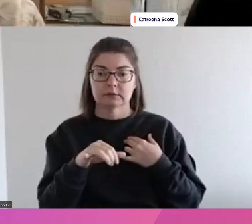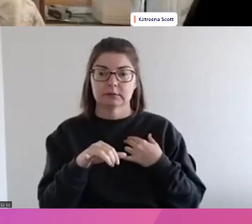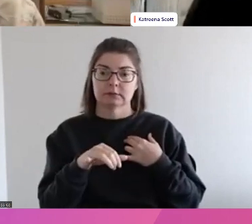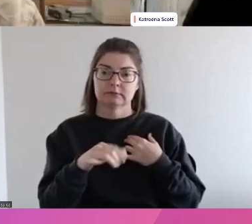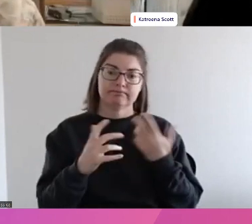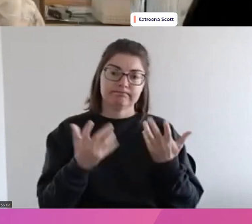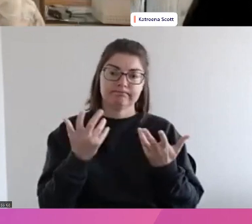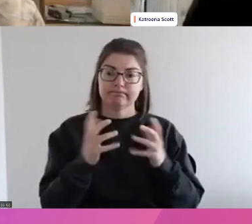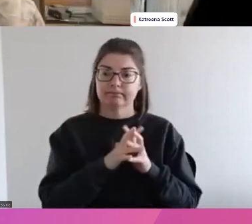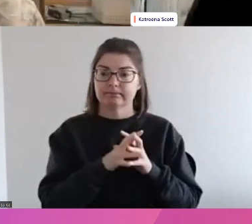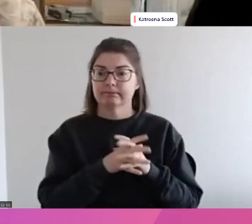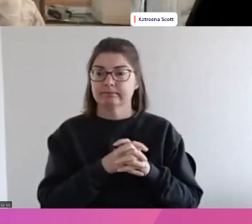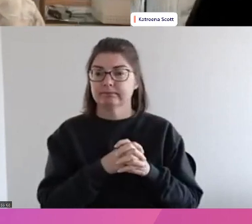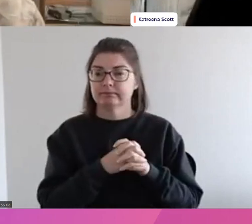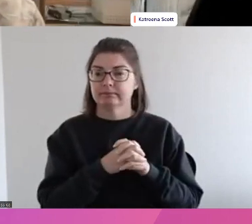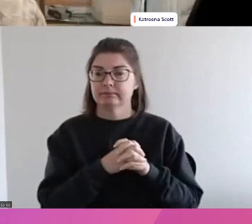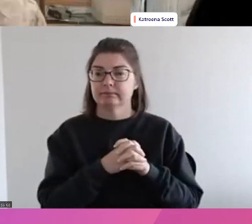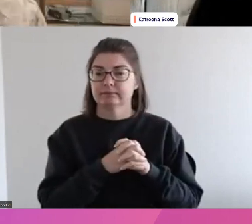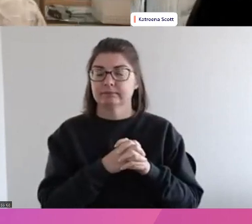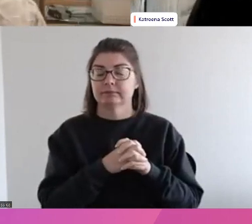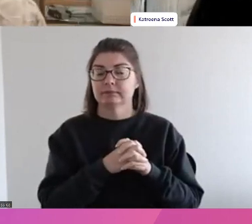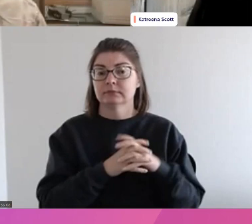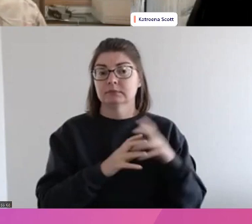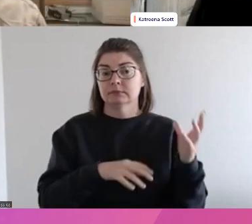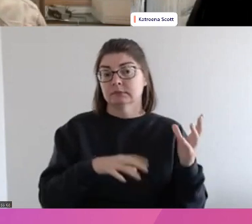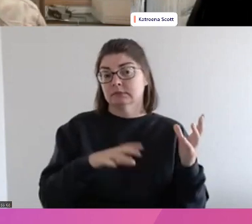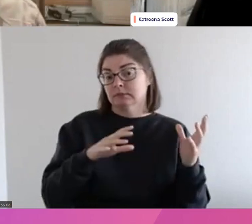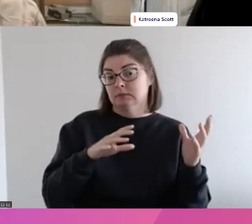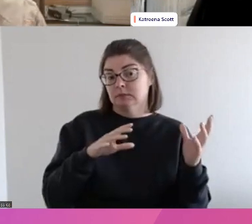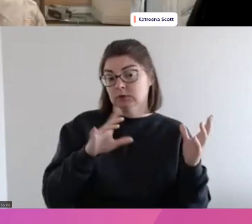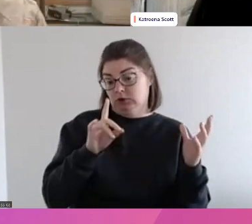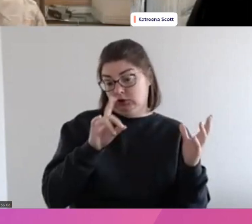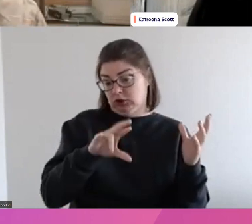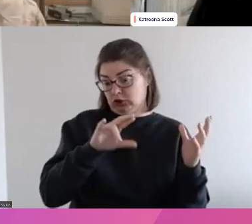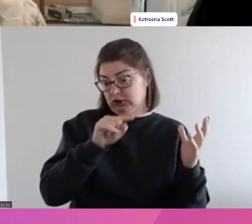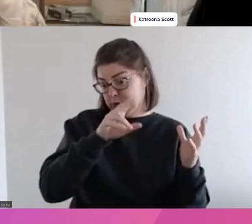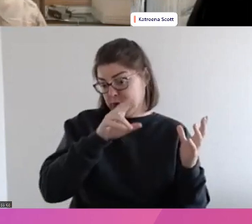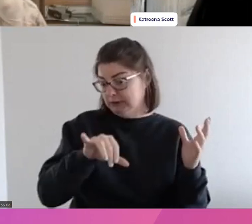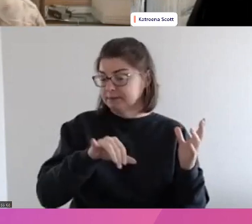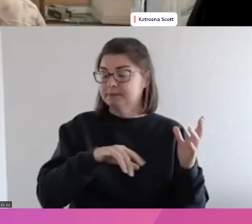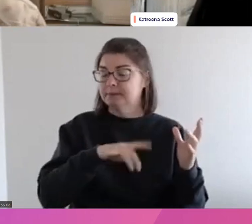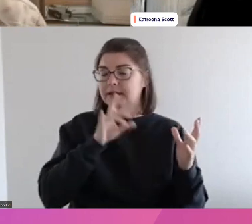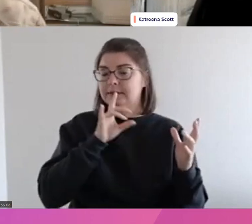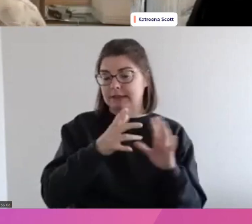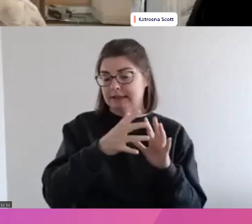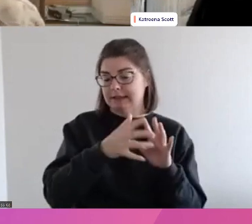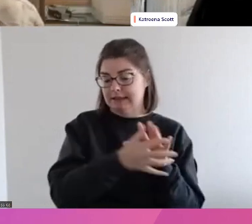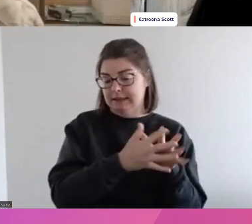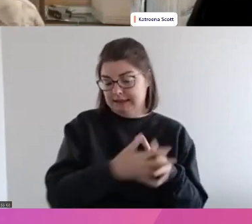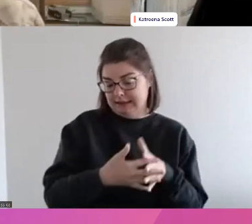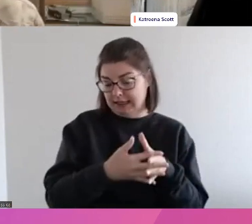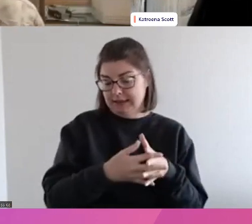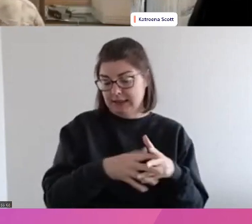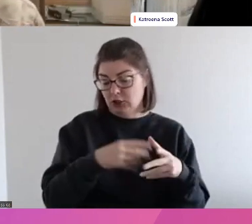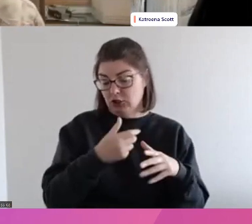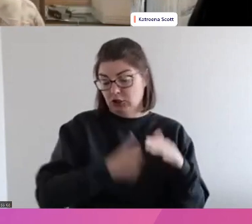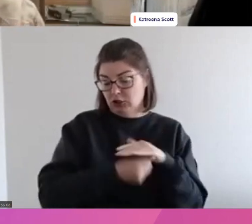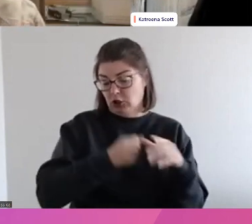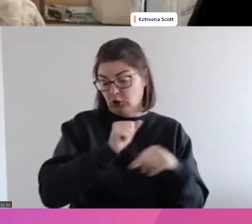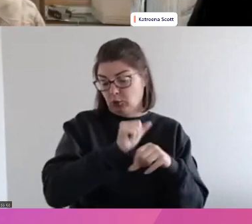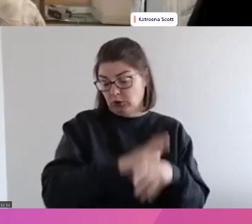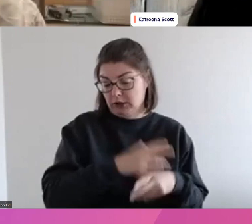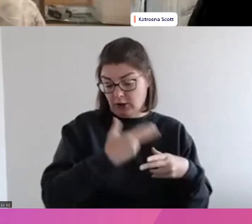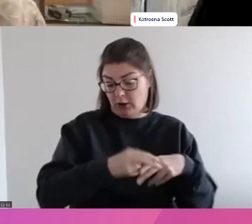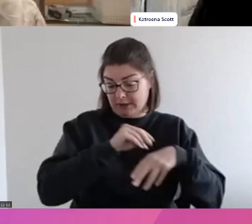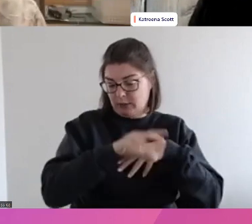maison d'hébergement qui n'ont pas de formation précise en counseling. Eh bien, ce que j'ai mentionné, c'est